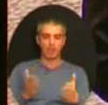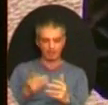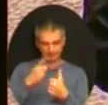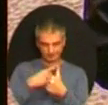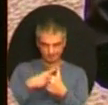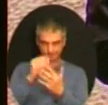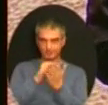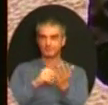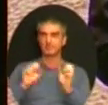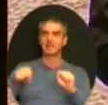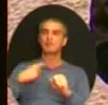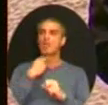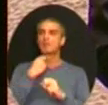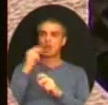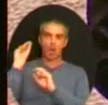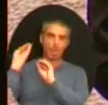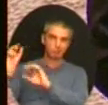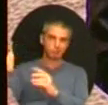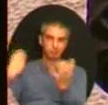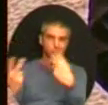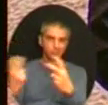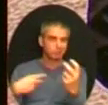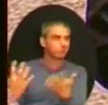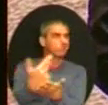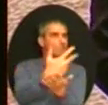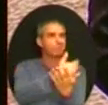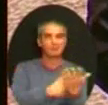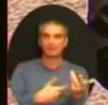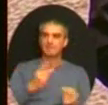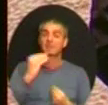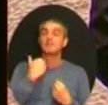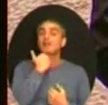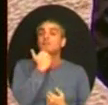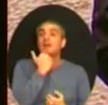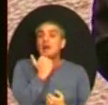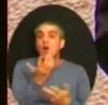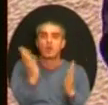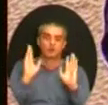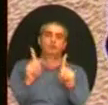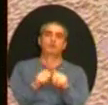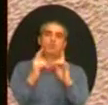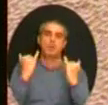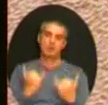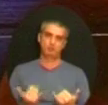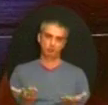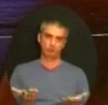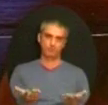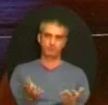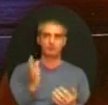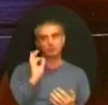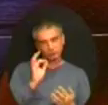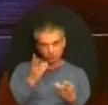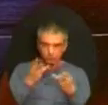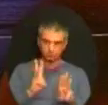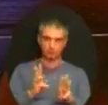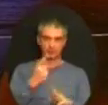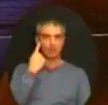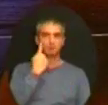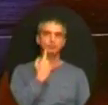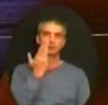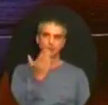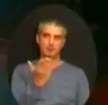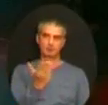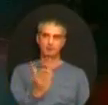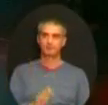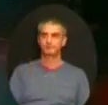אז הם ילכו לקבלני קולות, וגם אז הם ילכו לכל הרעות החולות הנוכחיות של שיטה מושחתת